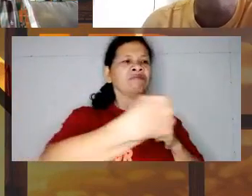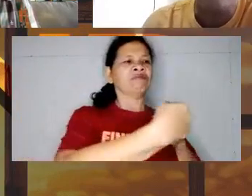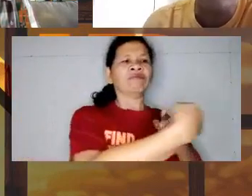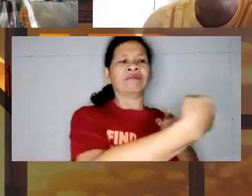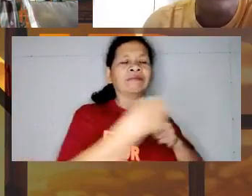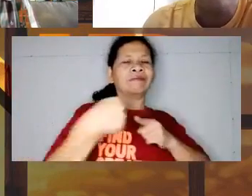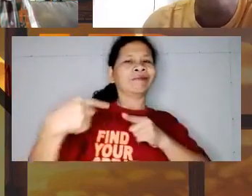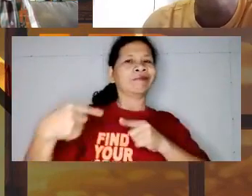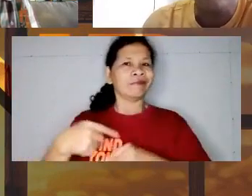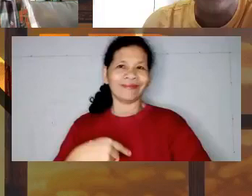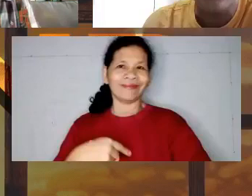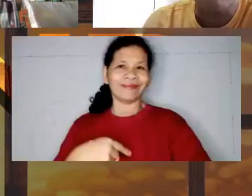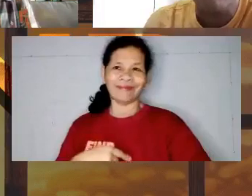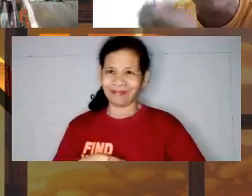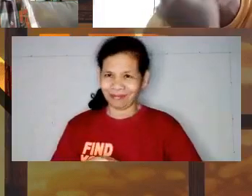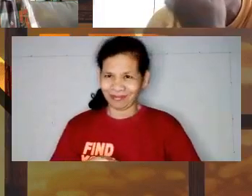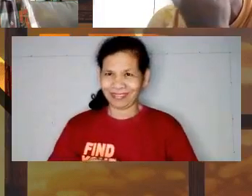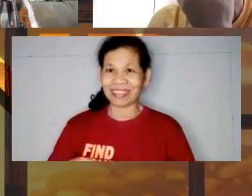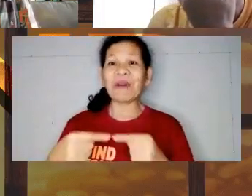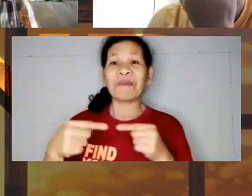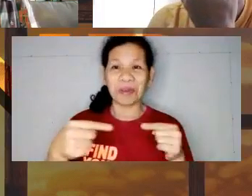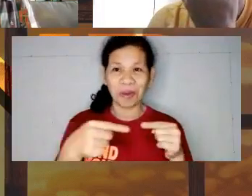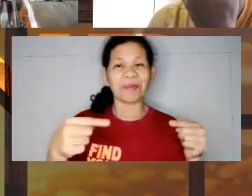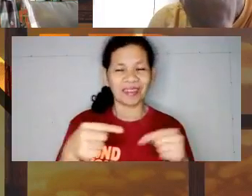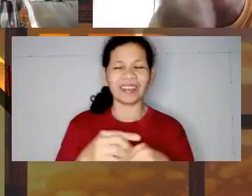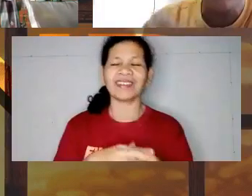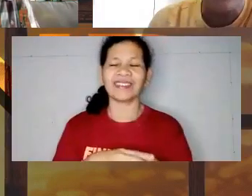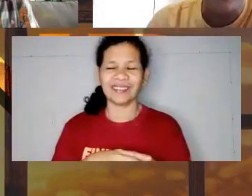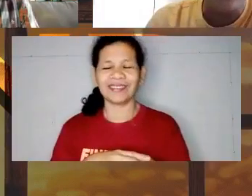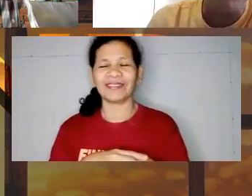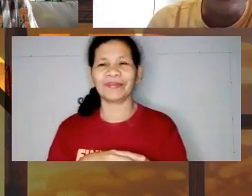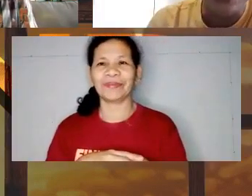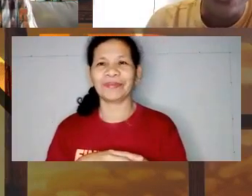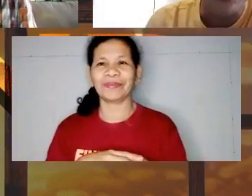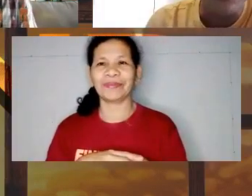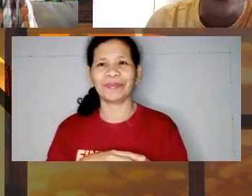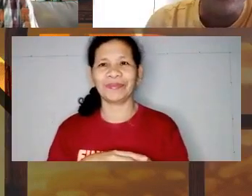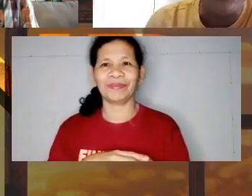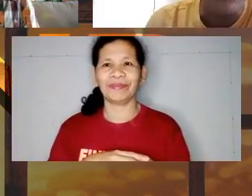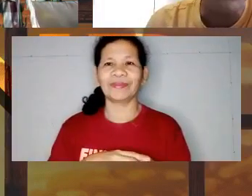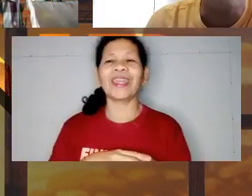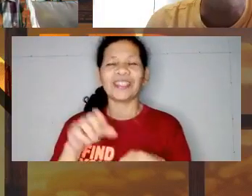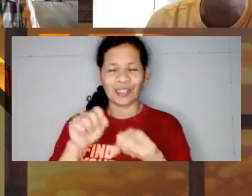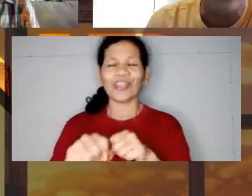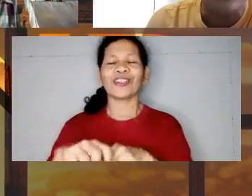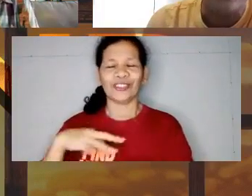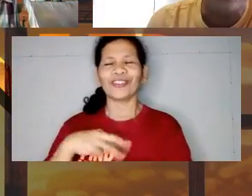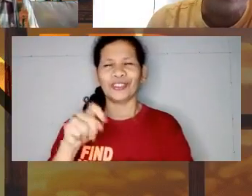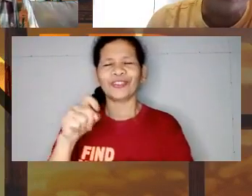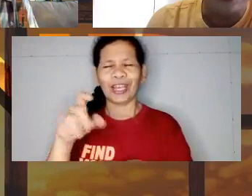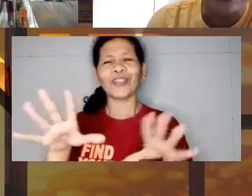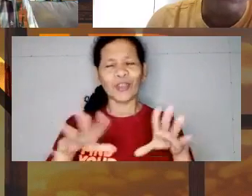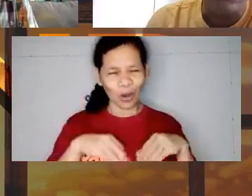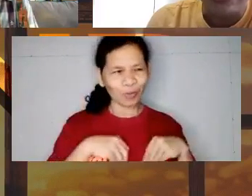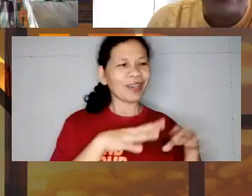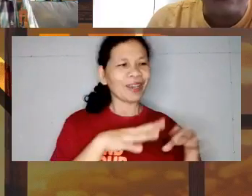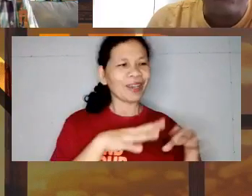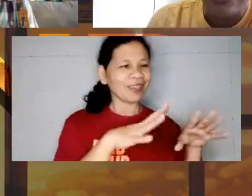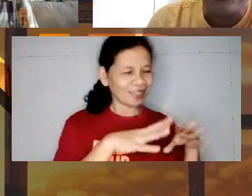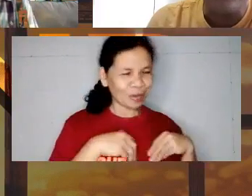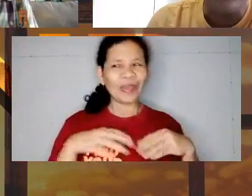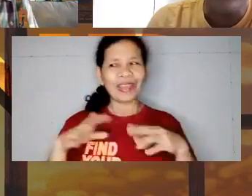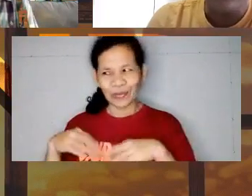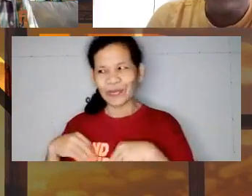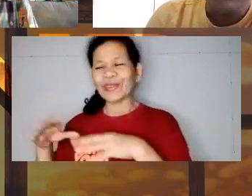namimili ka lamang kung sino yung lagi nagbibigay sa iyo ng mga, i-appreciate ka lang. Yun lang yung iyong tinutulungan. Na nakita doon